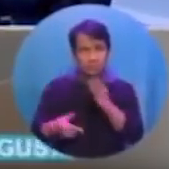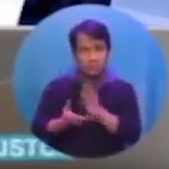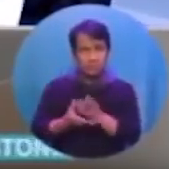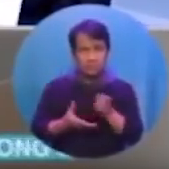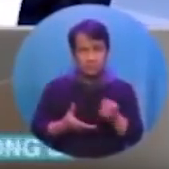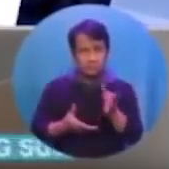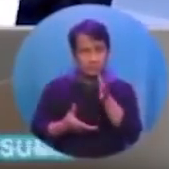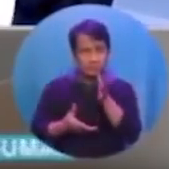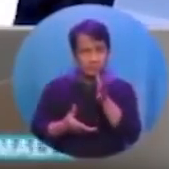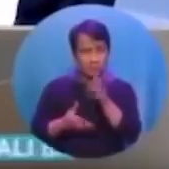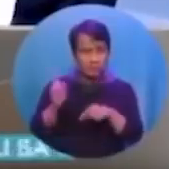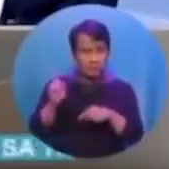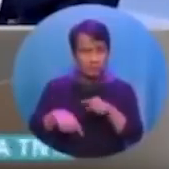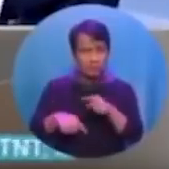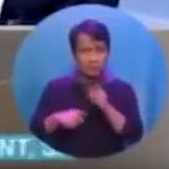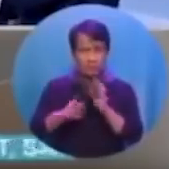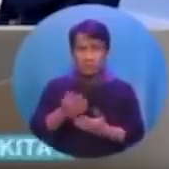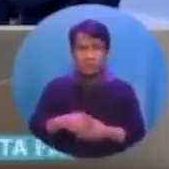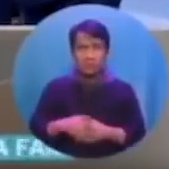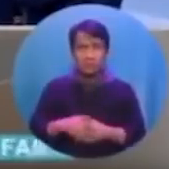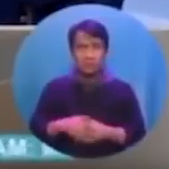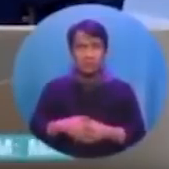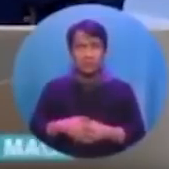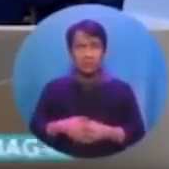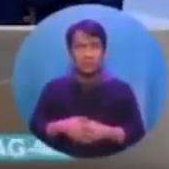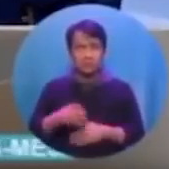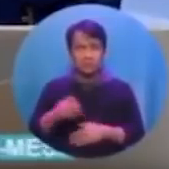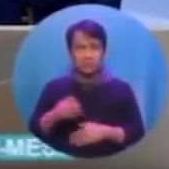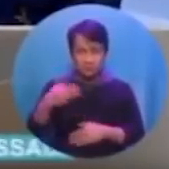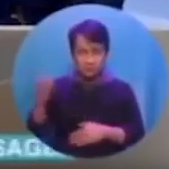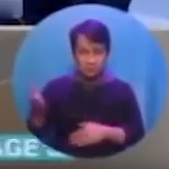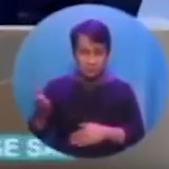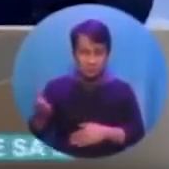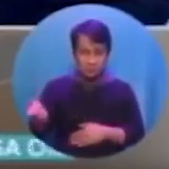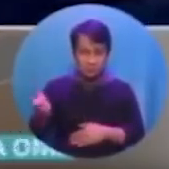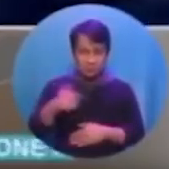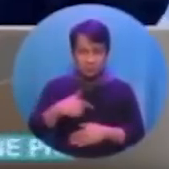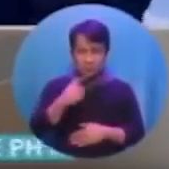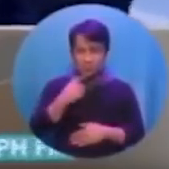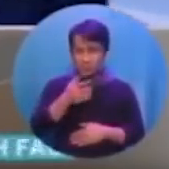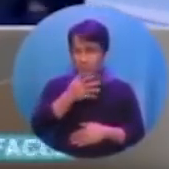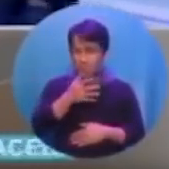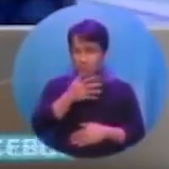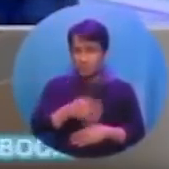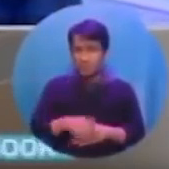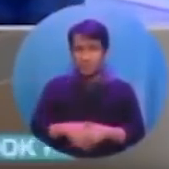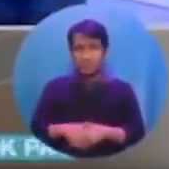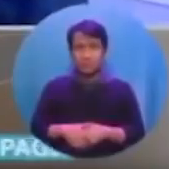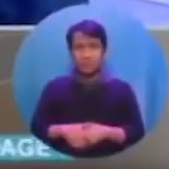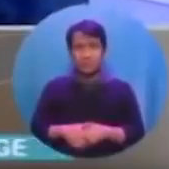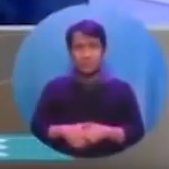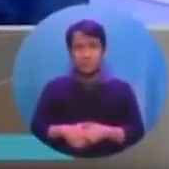nanay kung siya po ay ayaw na pong magsalita. Okay, nandiyan na ulit? Okay, nandiyan na ulit si nanay. Nay!